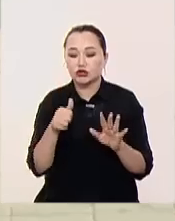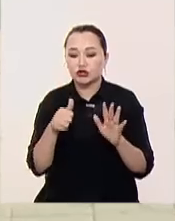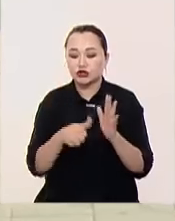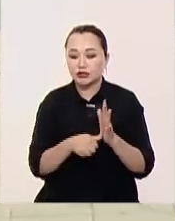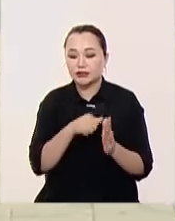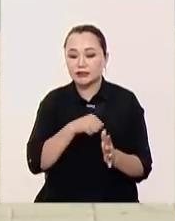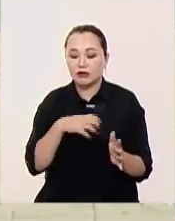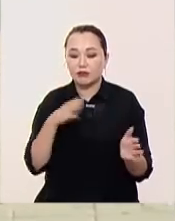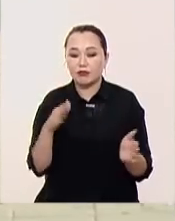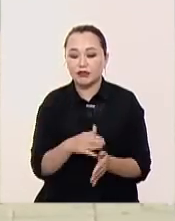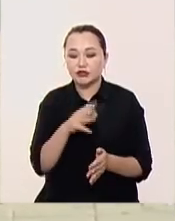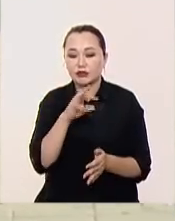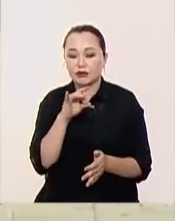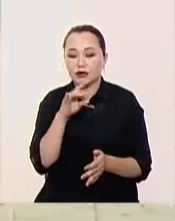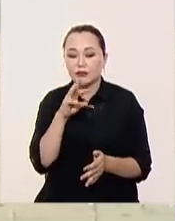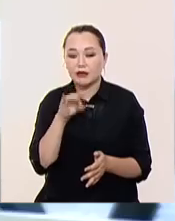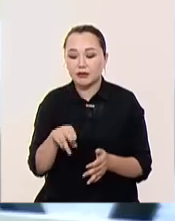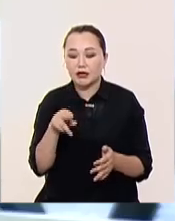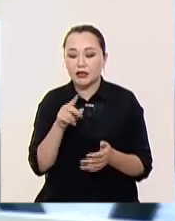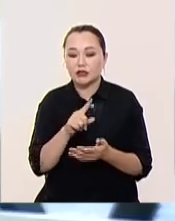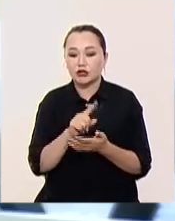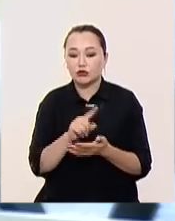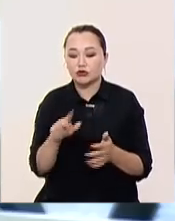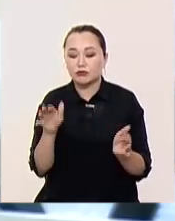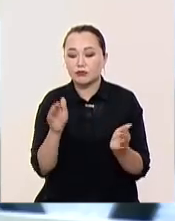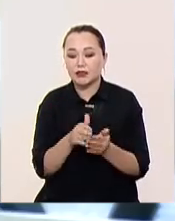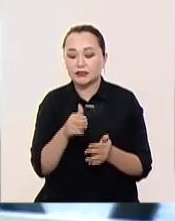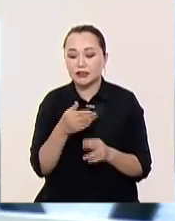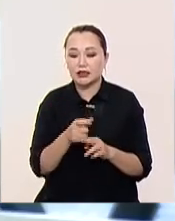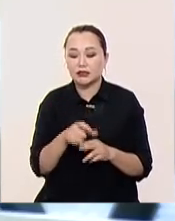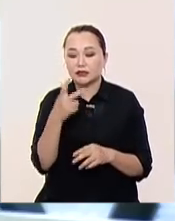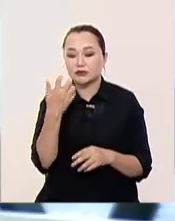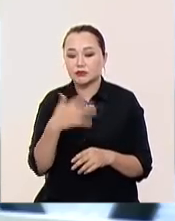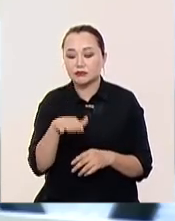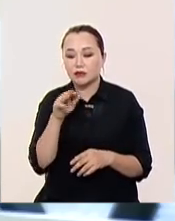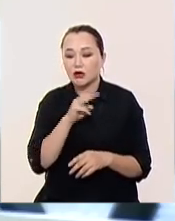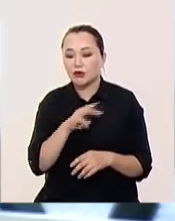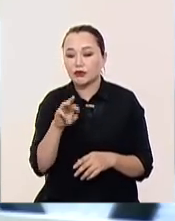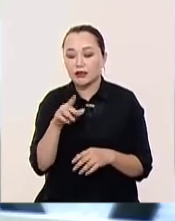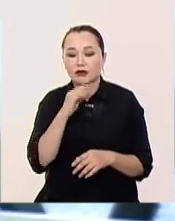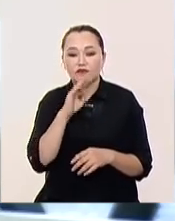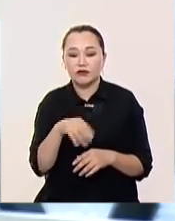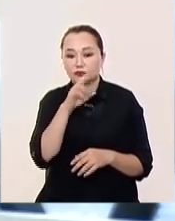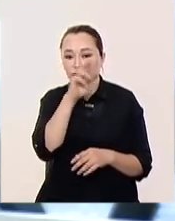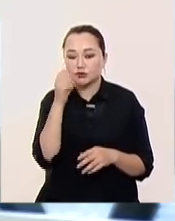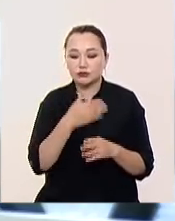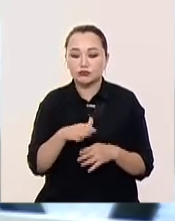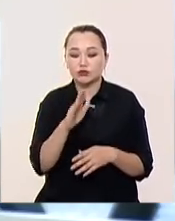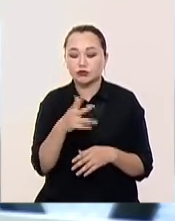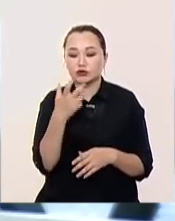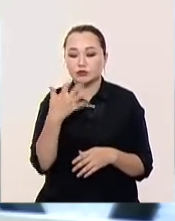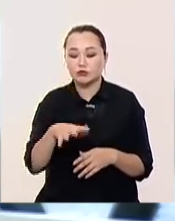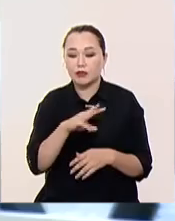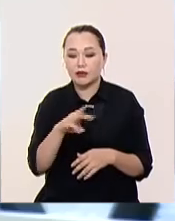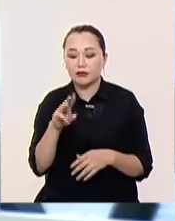төменгі күнкөріс деңгейінен аспауы тиіс. Бұл үшін 350 миллион теңге жеткілікті бюджеттен, одан бөлік 350 миллион